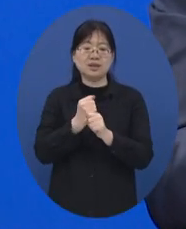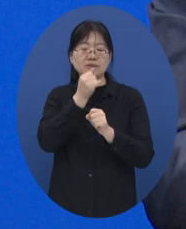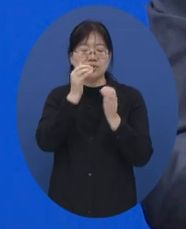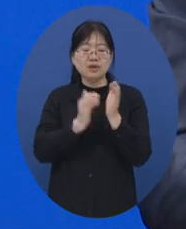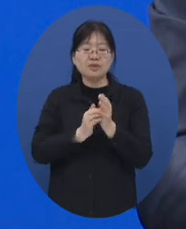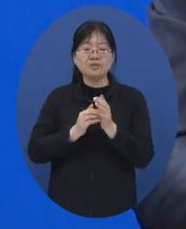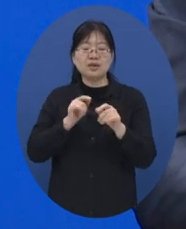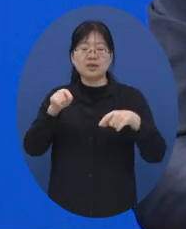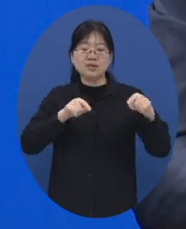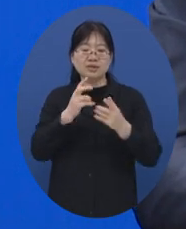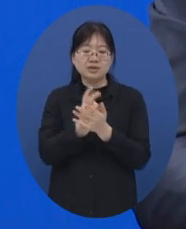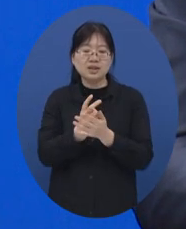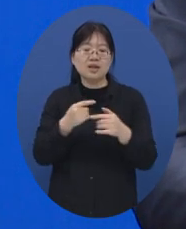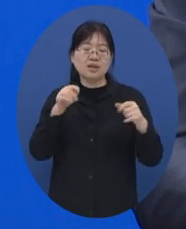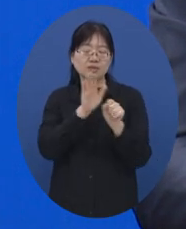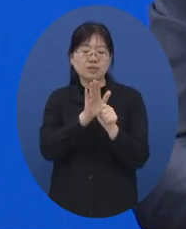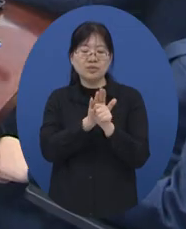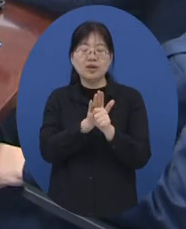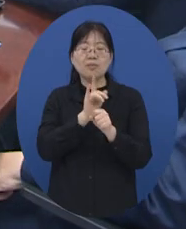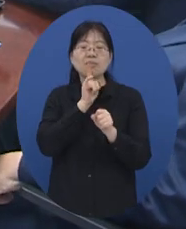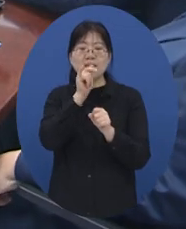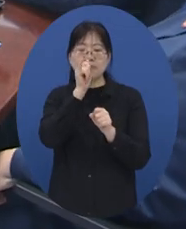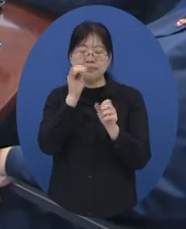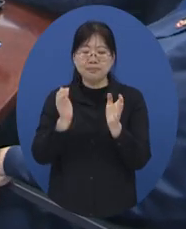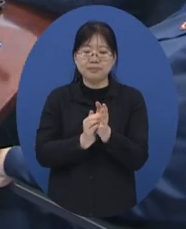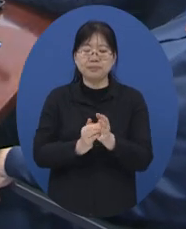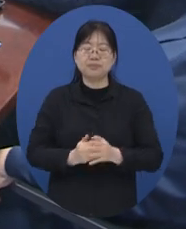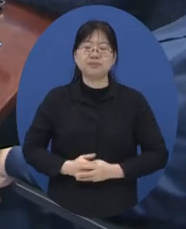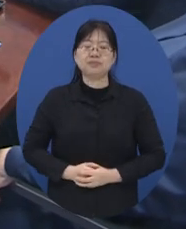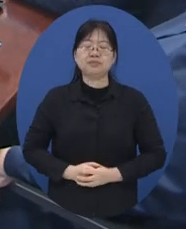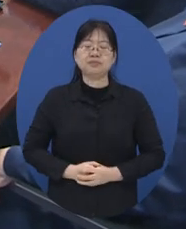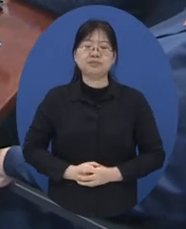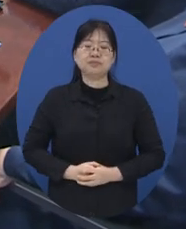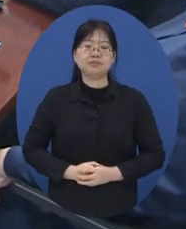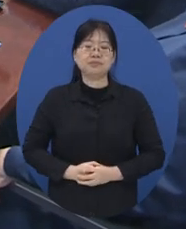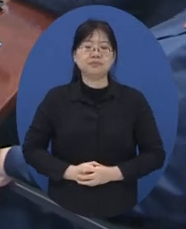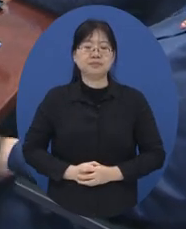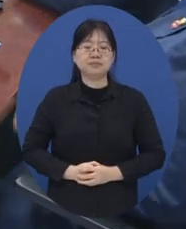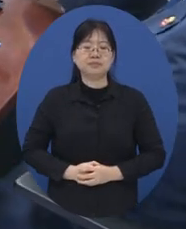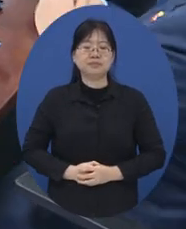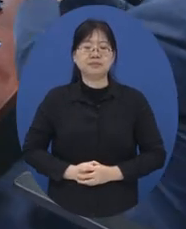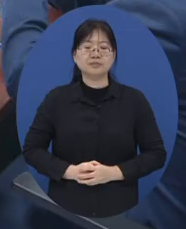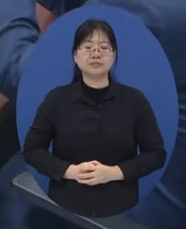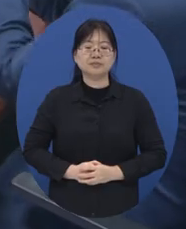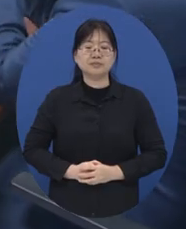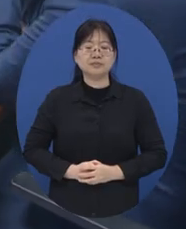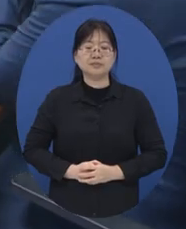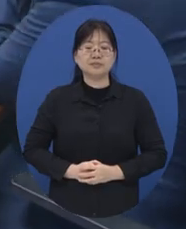정책 협업을 해나가겠다고 밝혔습니다. 경기 GTV 최창순입니다.